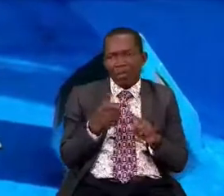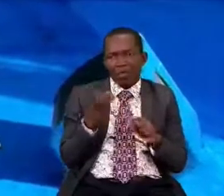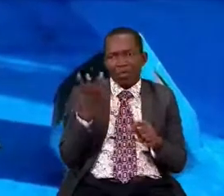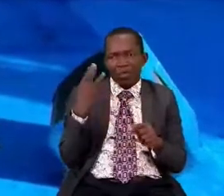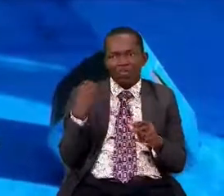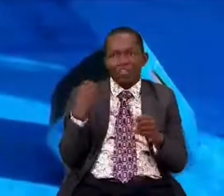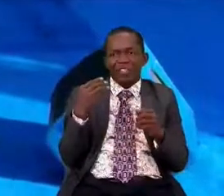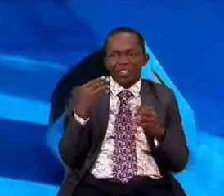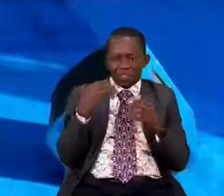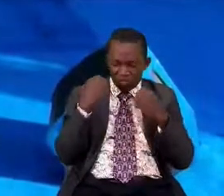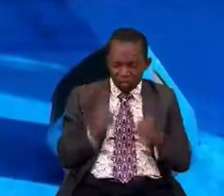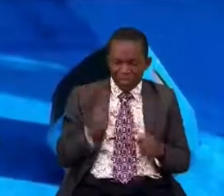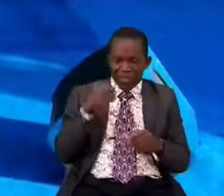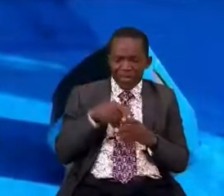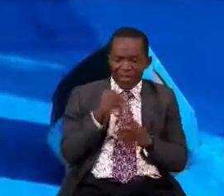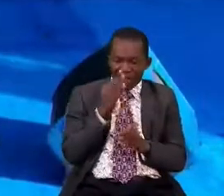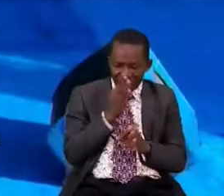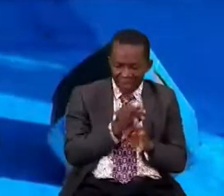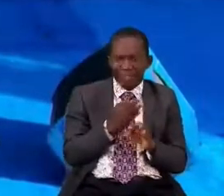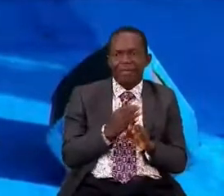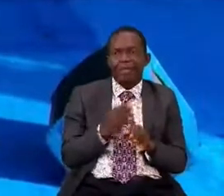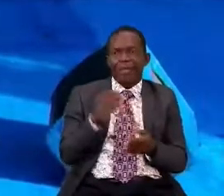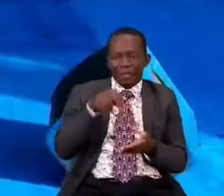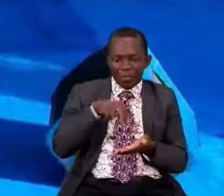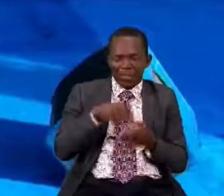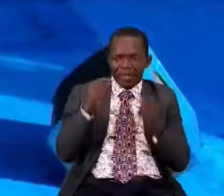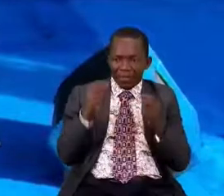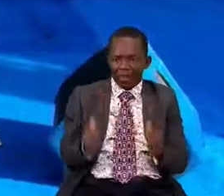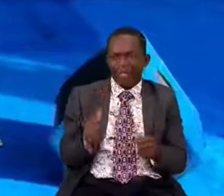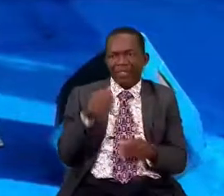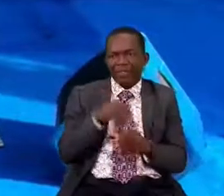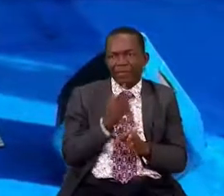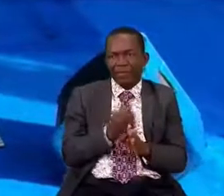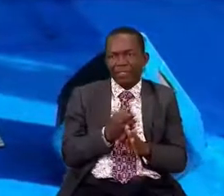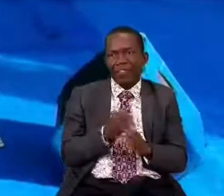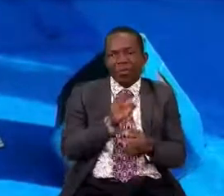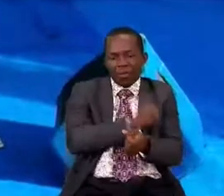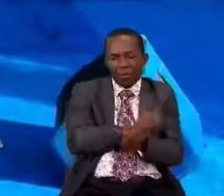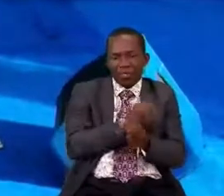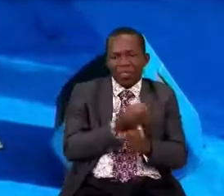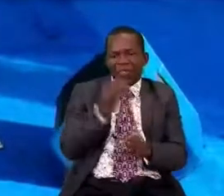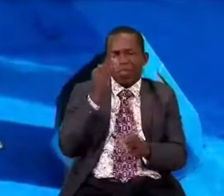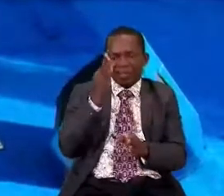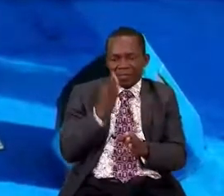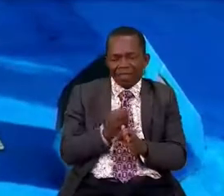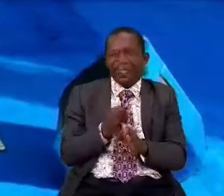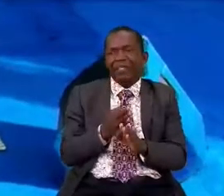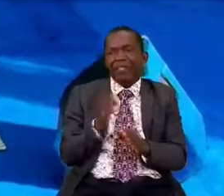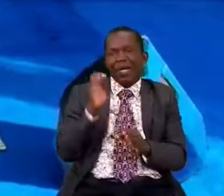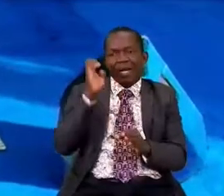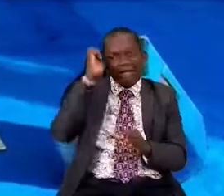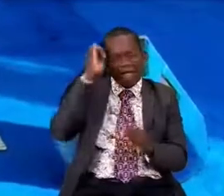Il était fortifié dans la foi. Il surpassait, il avait la foi surpassante dans le